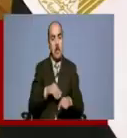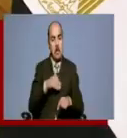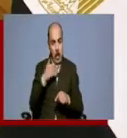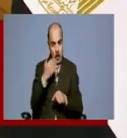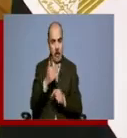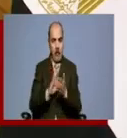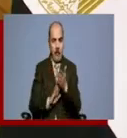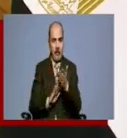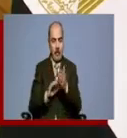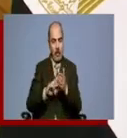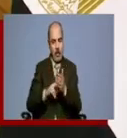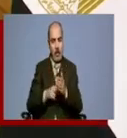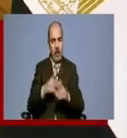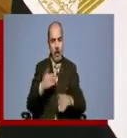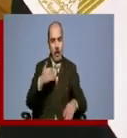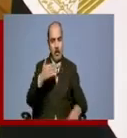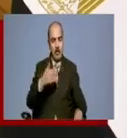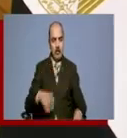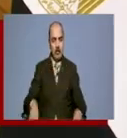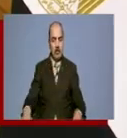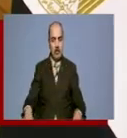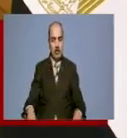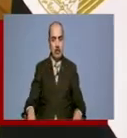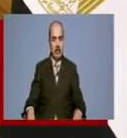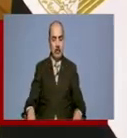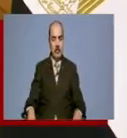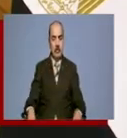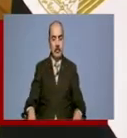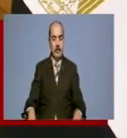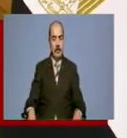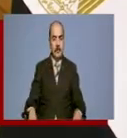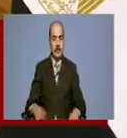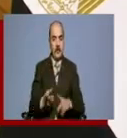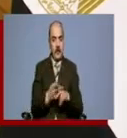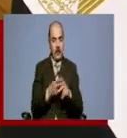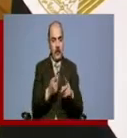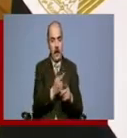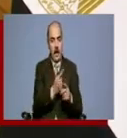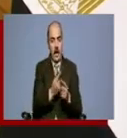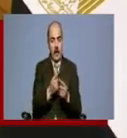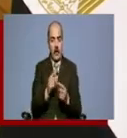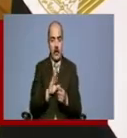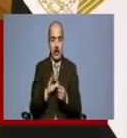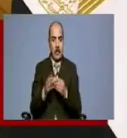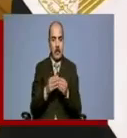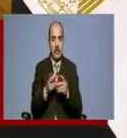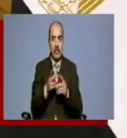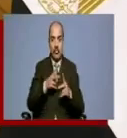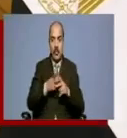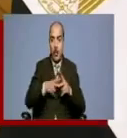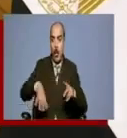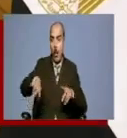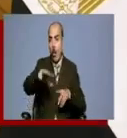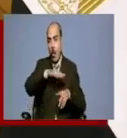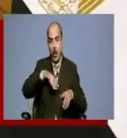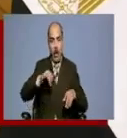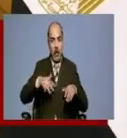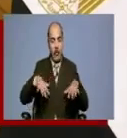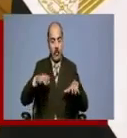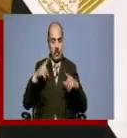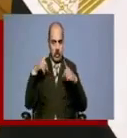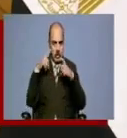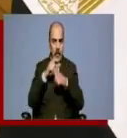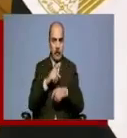العسكريه هل من الممكن ان يفشل هذا المخطط اللي هو الاسرائيلي نعم مليون الم